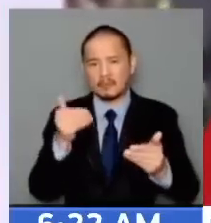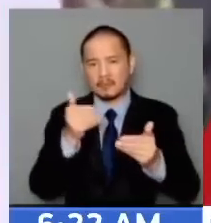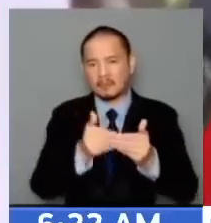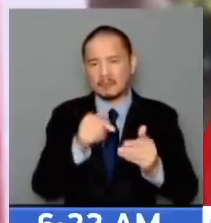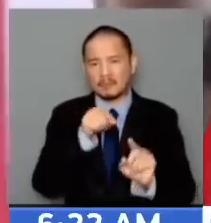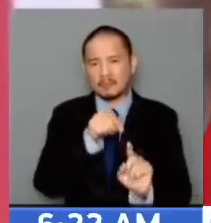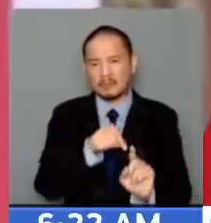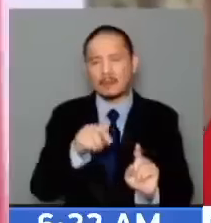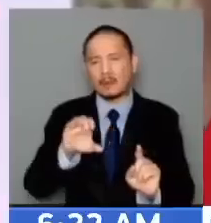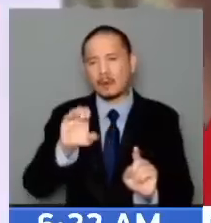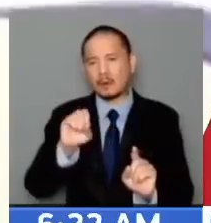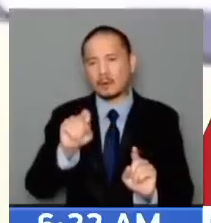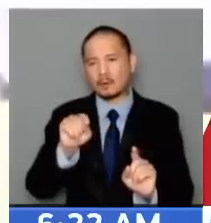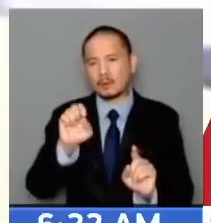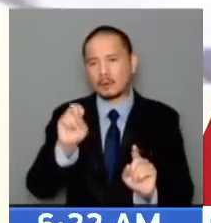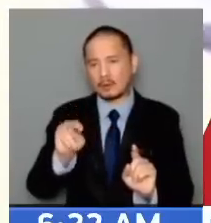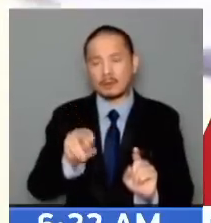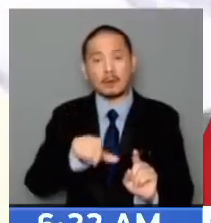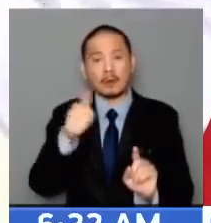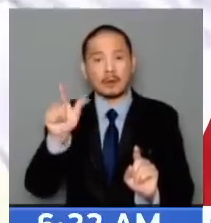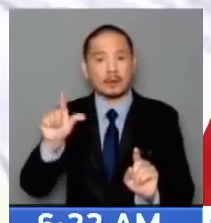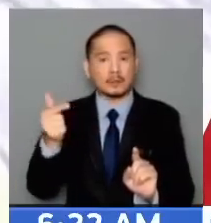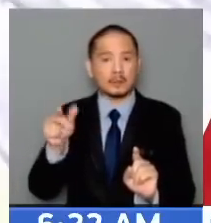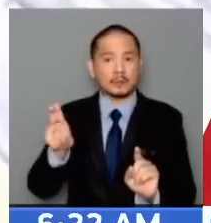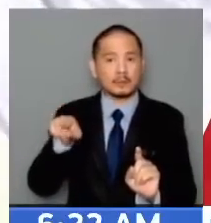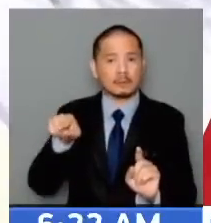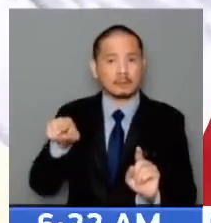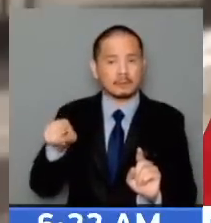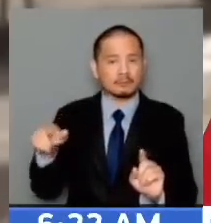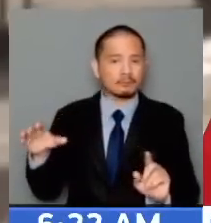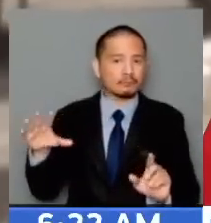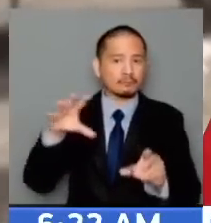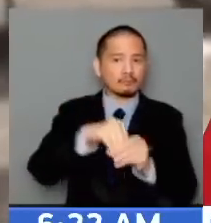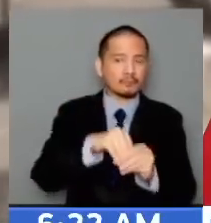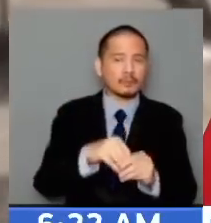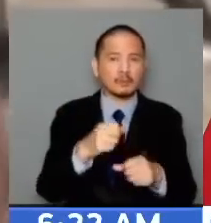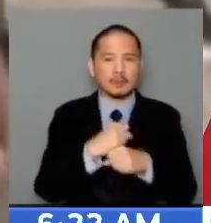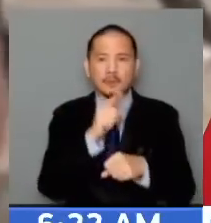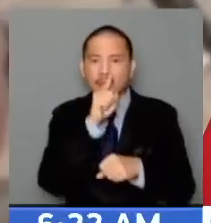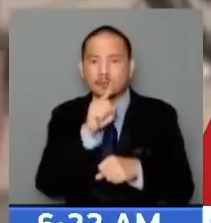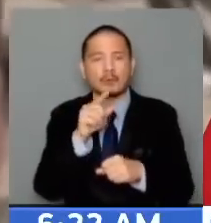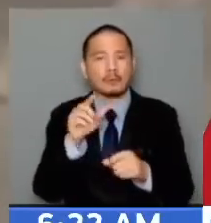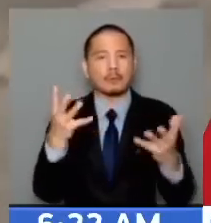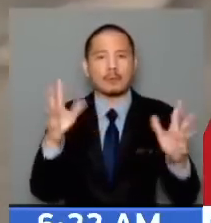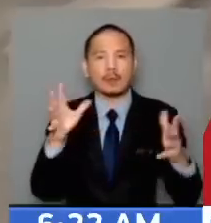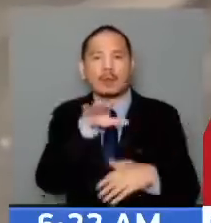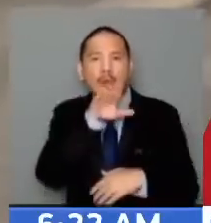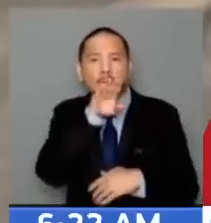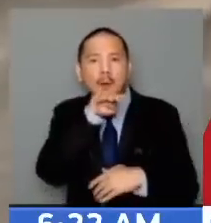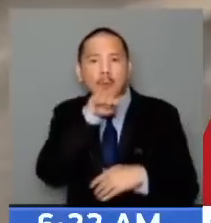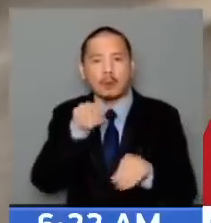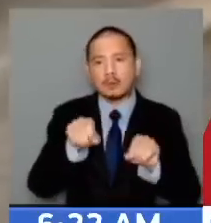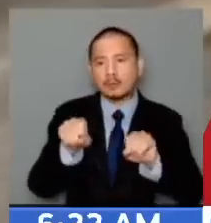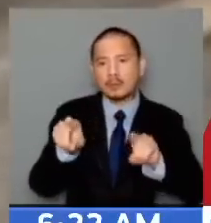maging iba pang LGU para masiguro na walang makakalusot na baboy mula sa apektadong lugar.